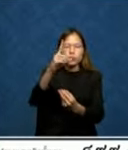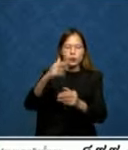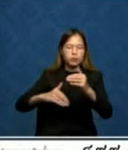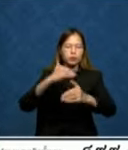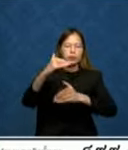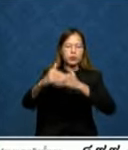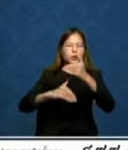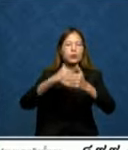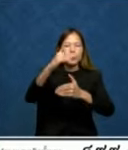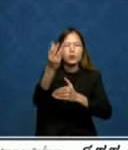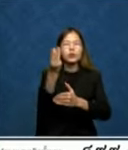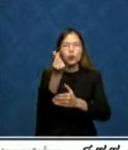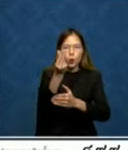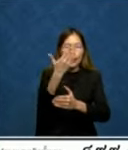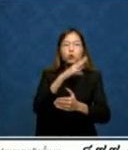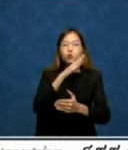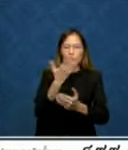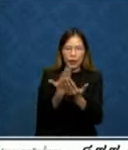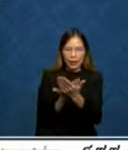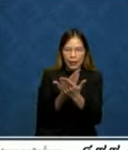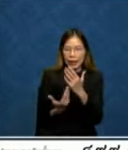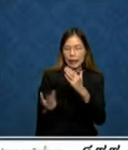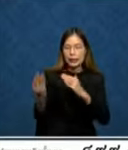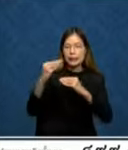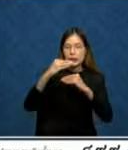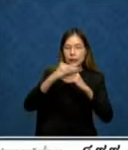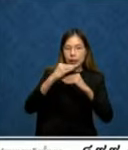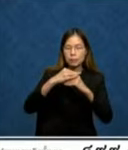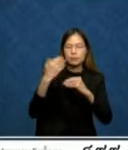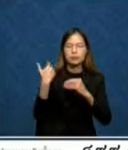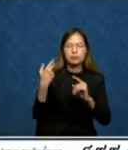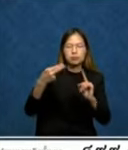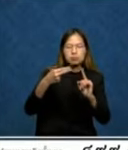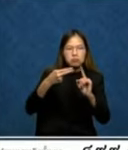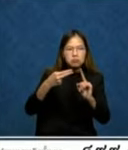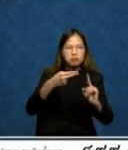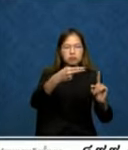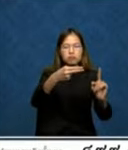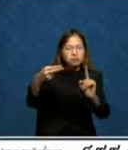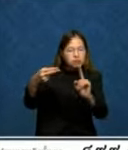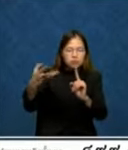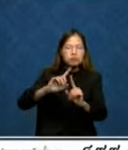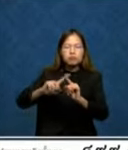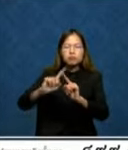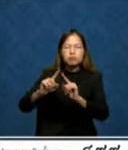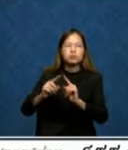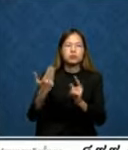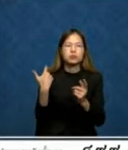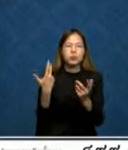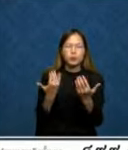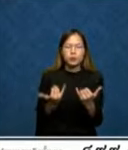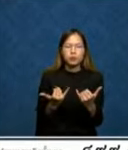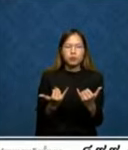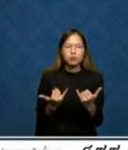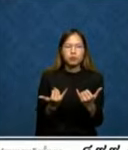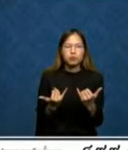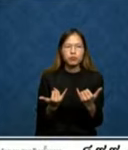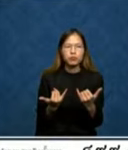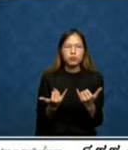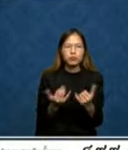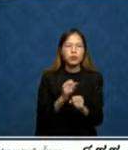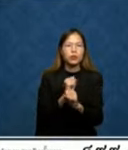ขึ้นเท่าไหร่จากการที่เราเติมเงินของดิจิตอลวอลเล็ตลงไปในสังคมนะครับในขณะนี้ต้องเรียนด้วยความเคารพไม่มีโมเดล